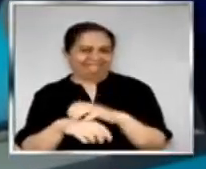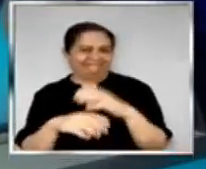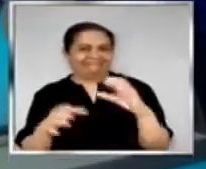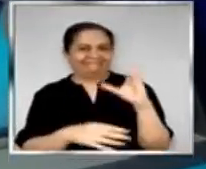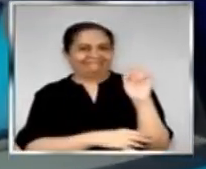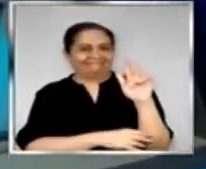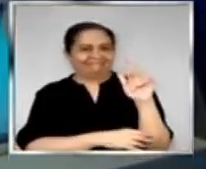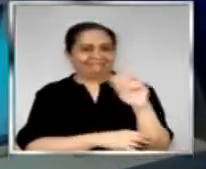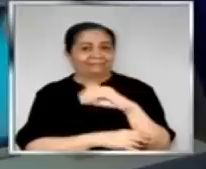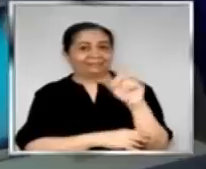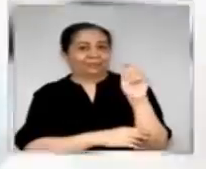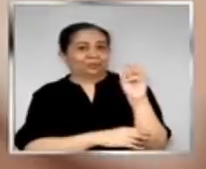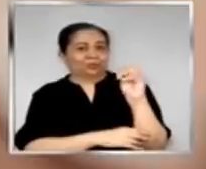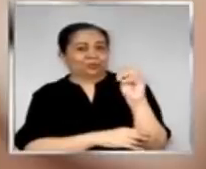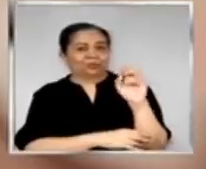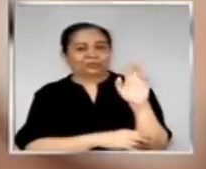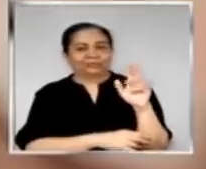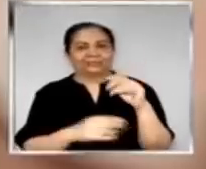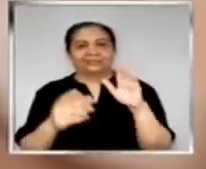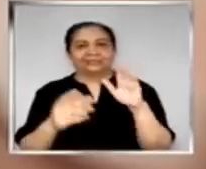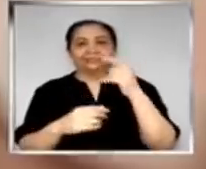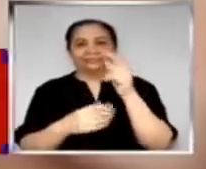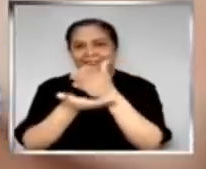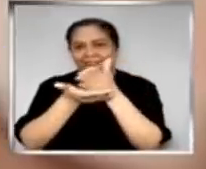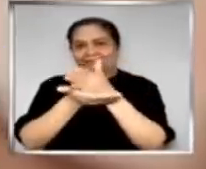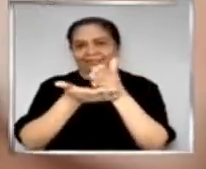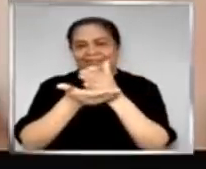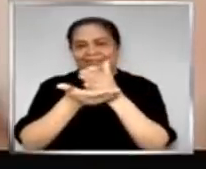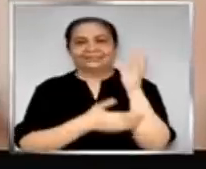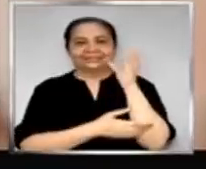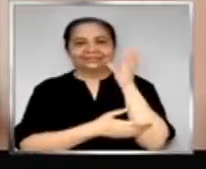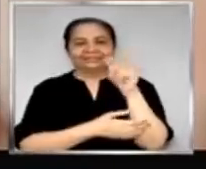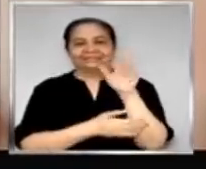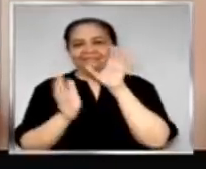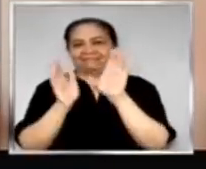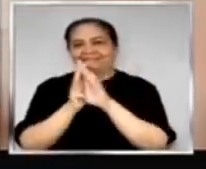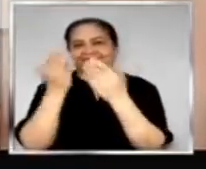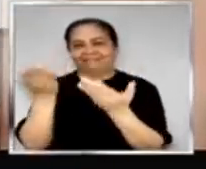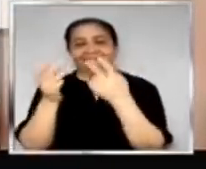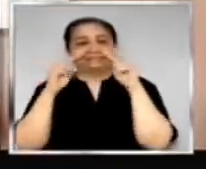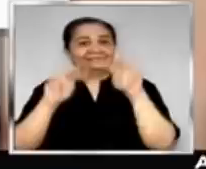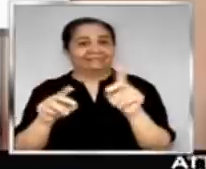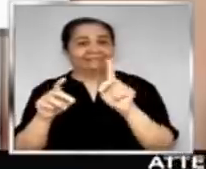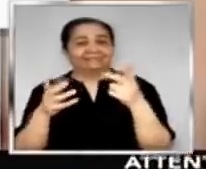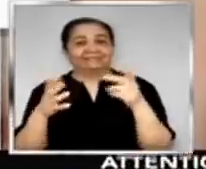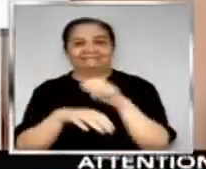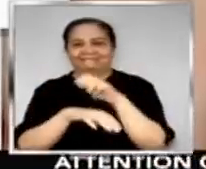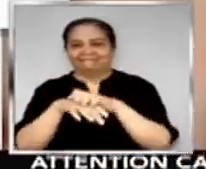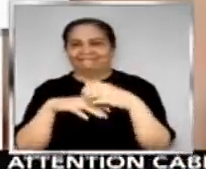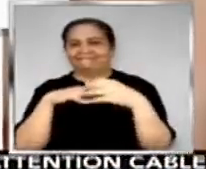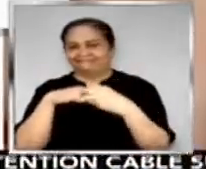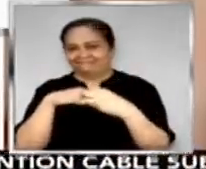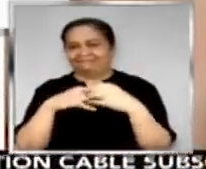Tom Rodriguez. Sa Instagram, ishinare ni Carla ang larawan nila ni Tom kung saan makikita ang suot niyang engagement ring.